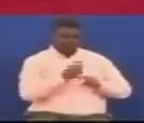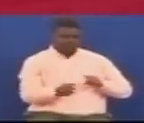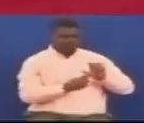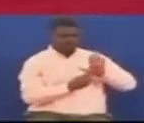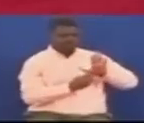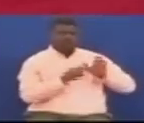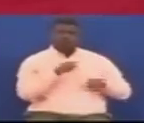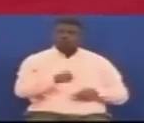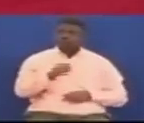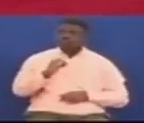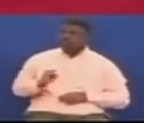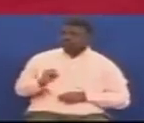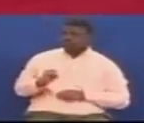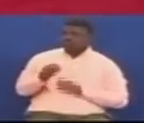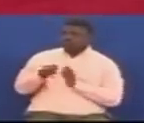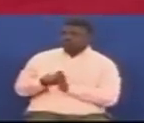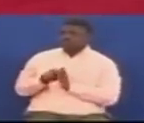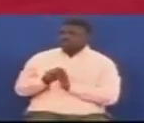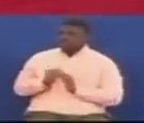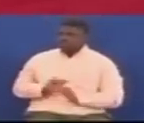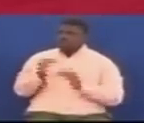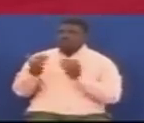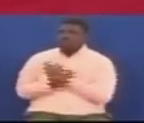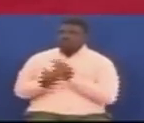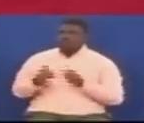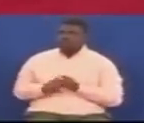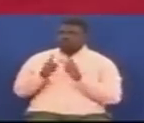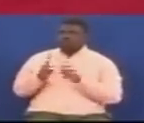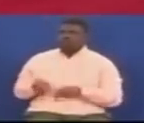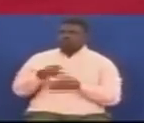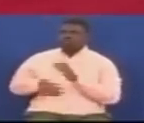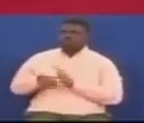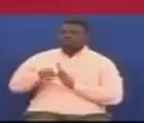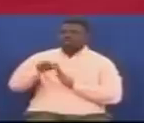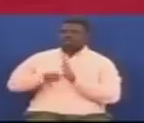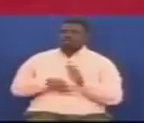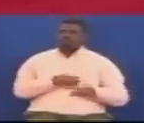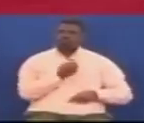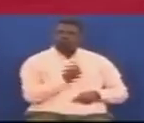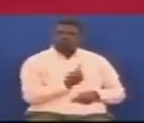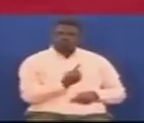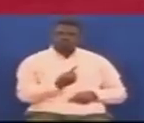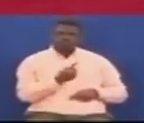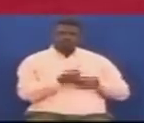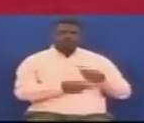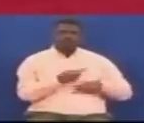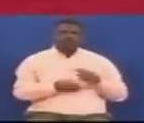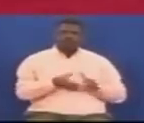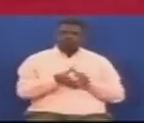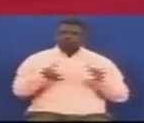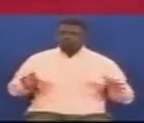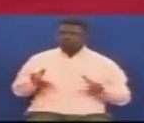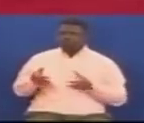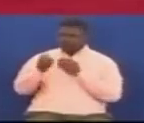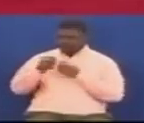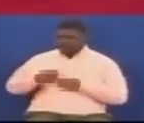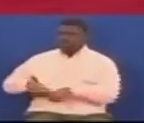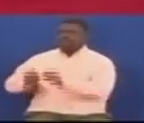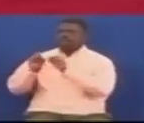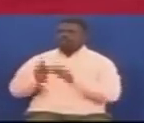7.0%. Mfumuko wa bei umedhibitiwa kuwa katika tarakimu moja, miradi mikubwa ya maendeleo